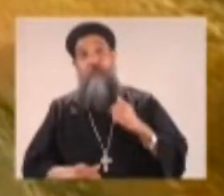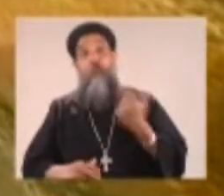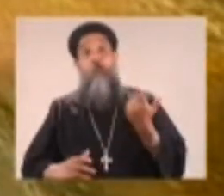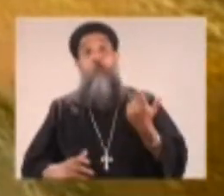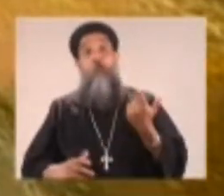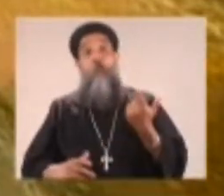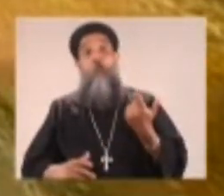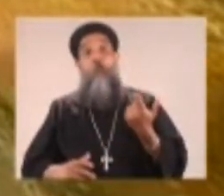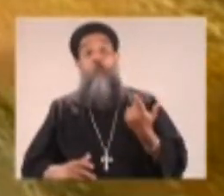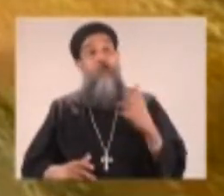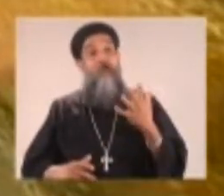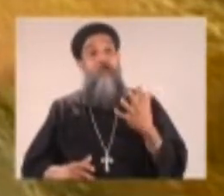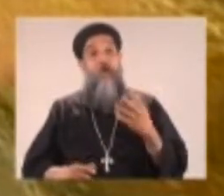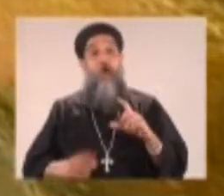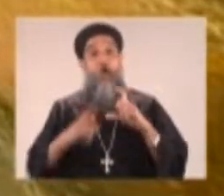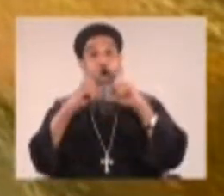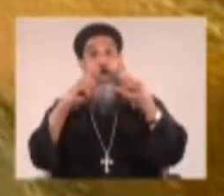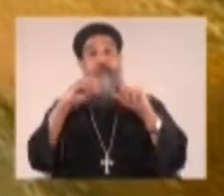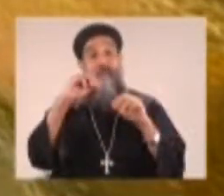حد بيندهلي؟